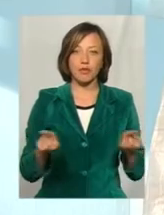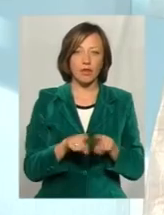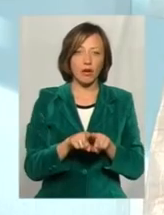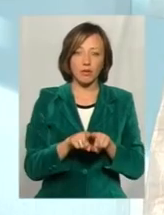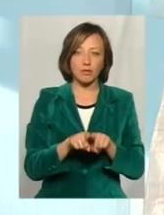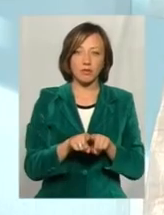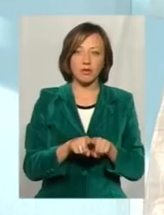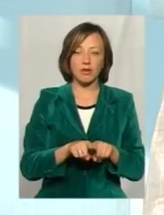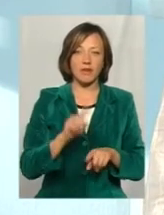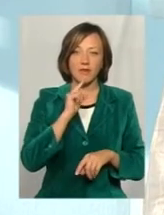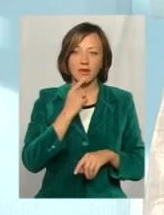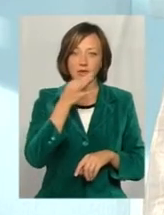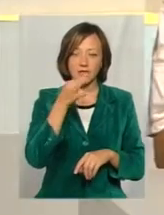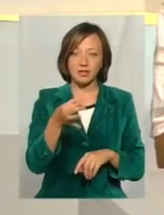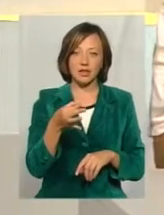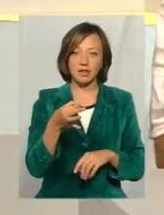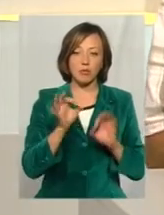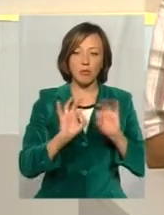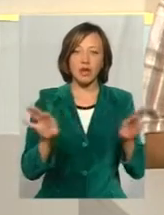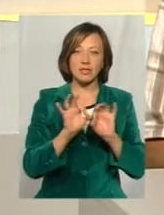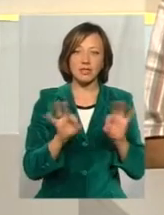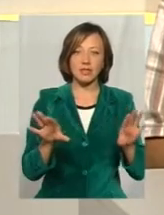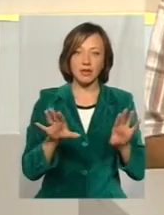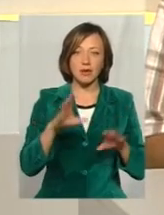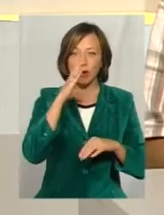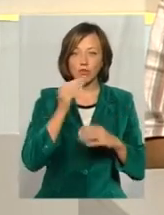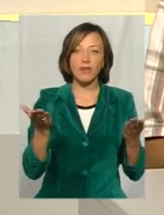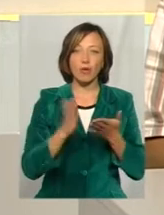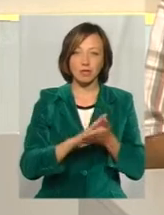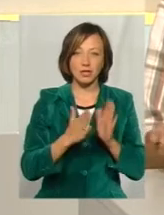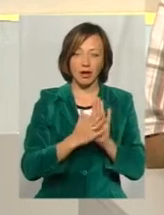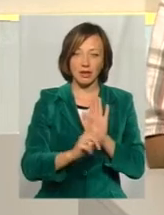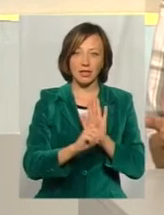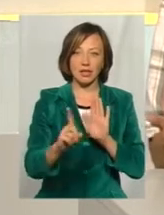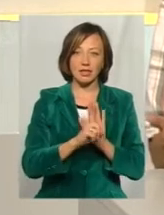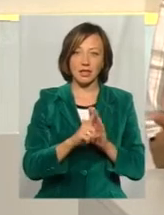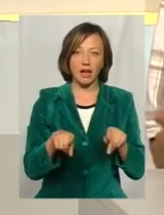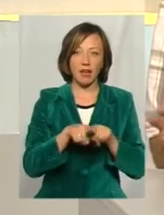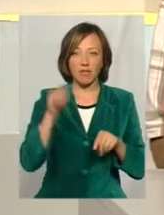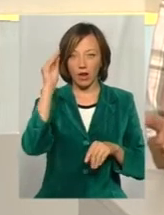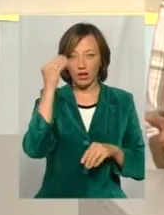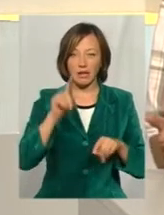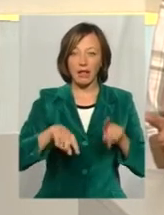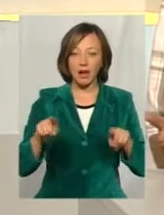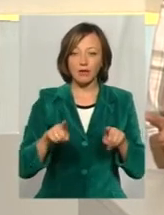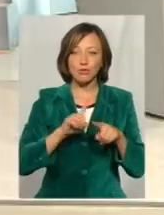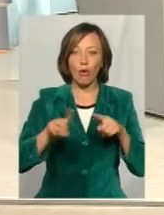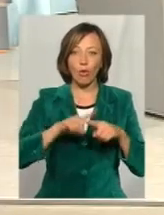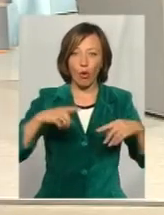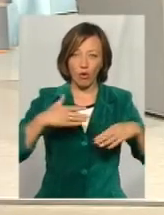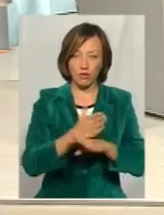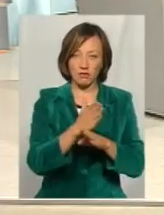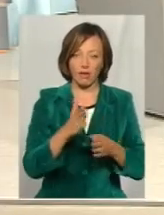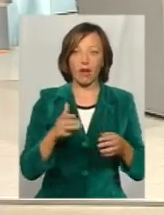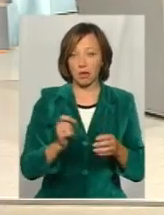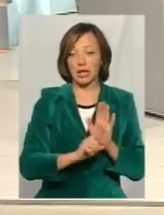ну, мені важко, знаєте, пояснити деякі маршрутки, в якому вони стані їздять. Ну, вони, по суті, такі враження, що деякі можуть ось розвалитися. Але вони